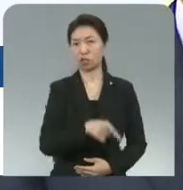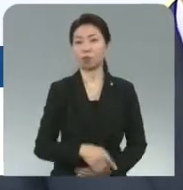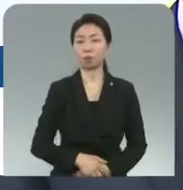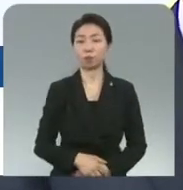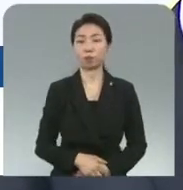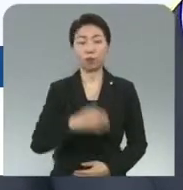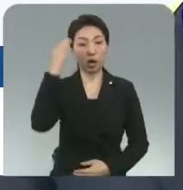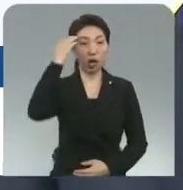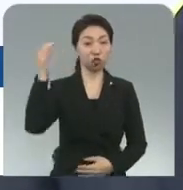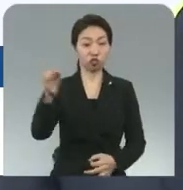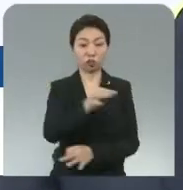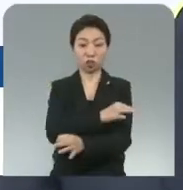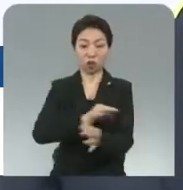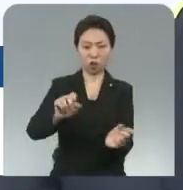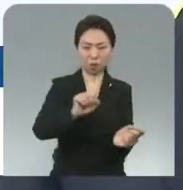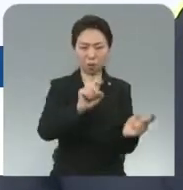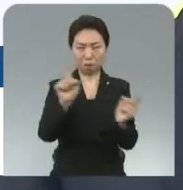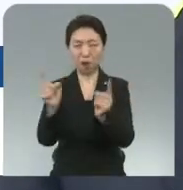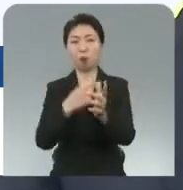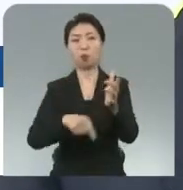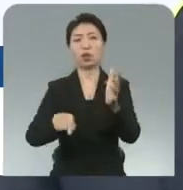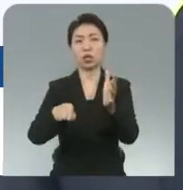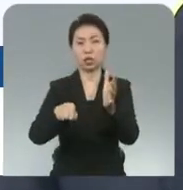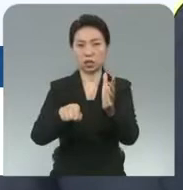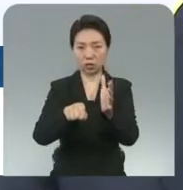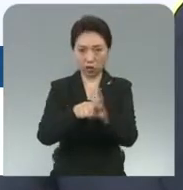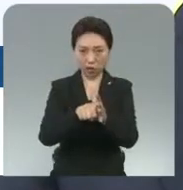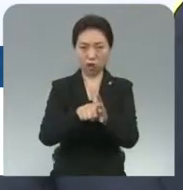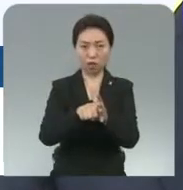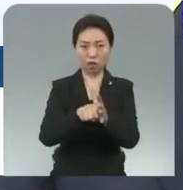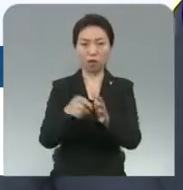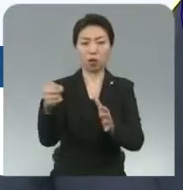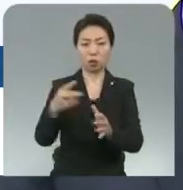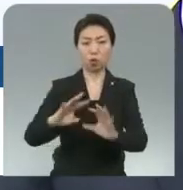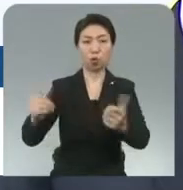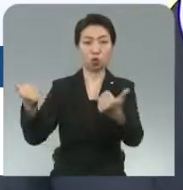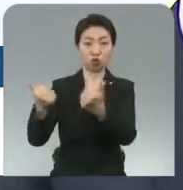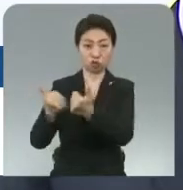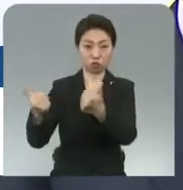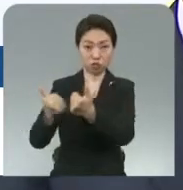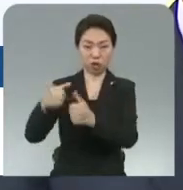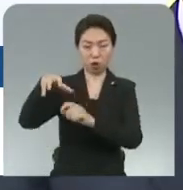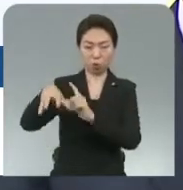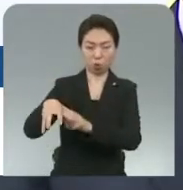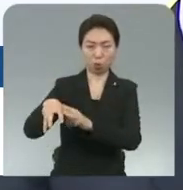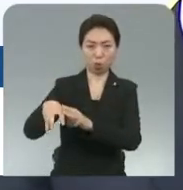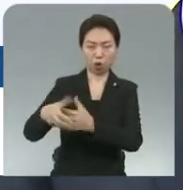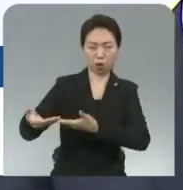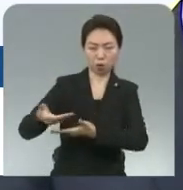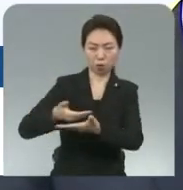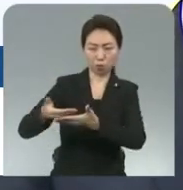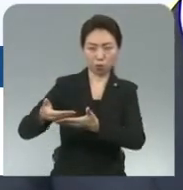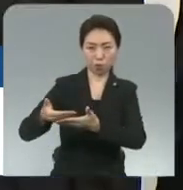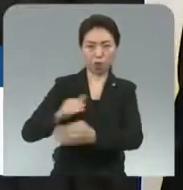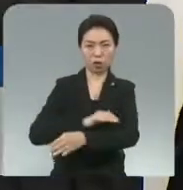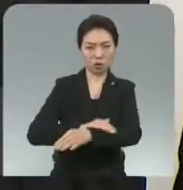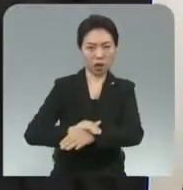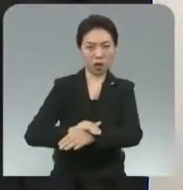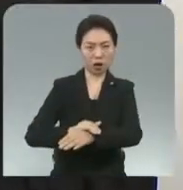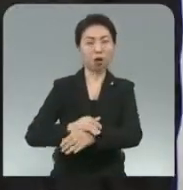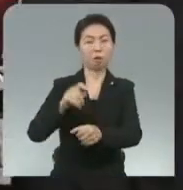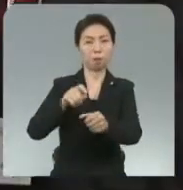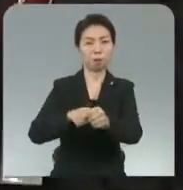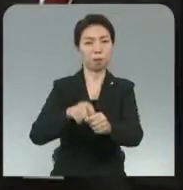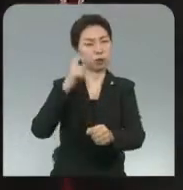tổng thống đắc cử gian cho biết Nhưng suy dày dặn kinh nghiệm ở cả lĩnh vực chuyên môn lẫn năng lực chính trị nhiều kinh nghiệm về kinh tế